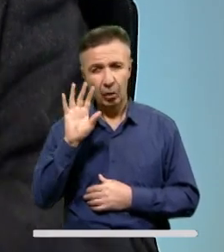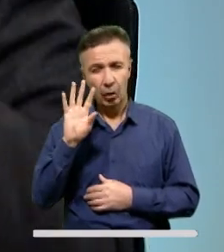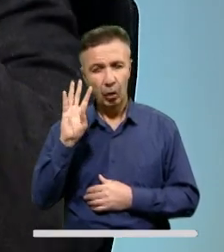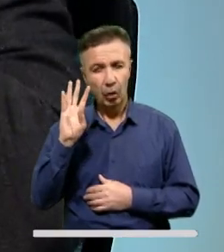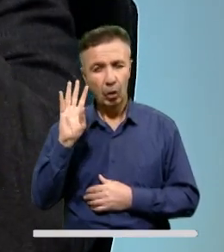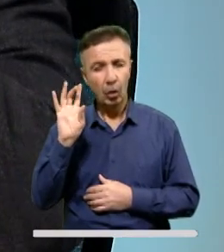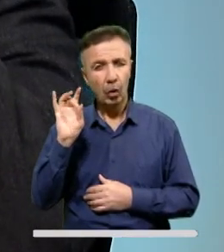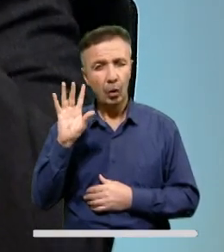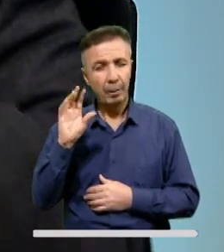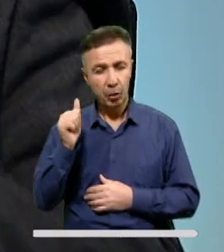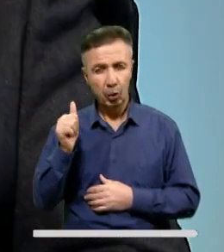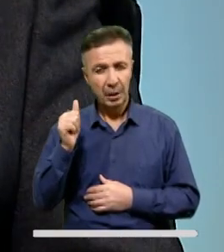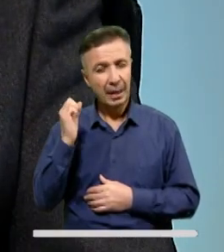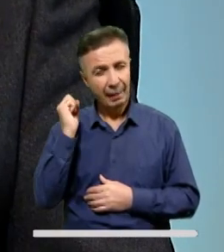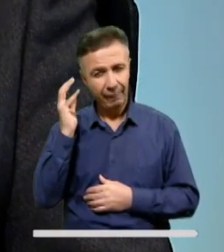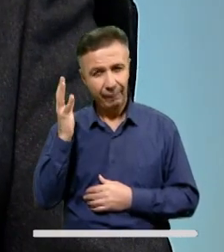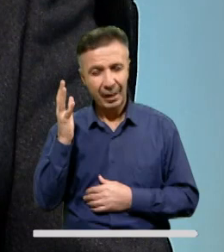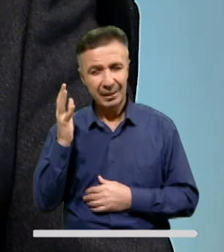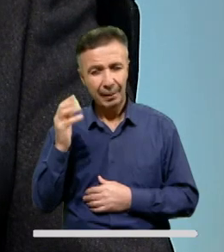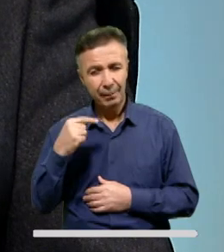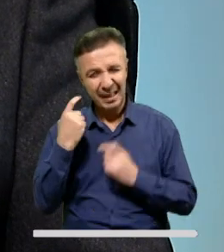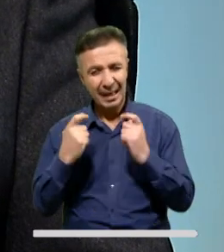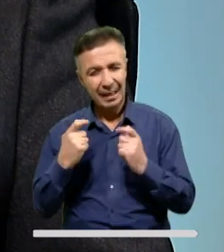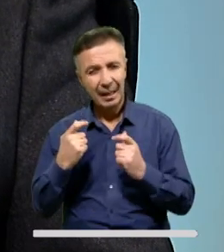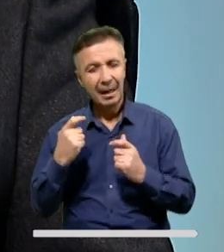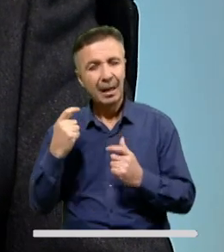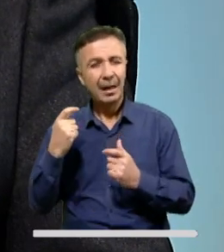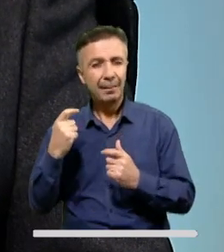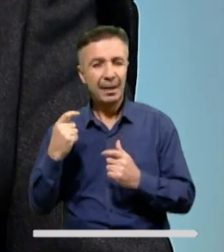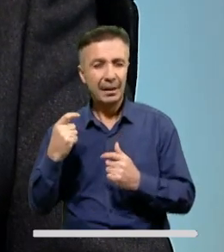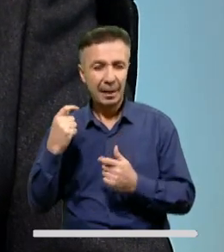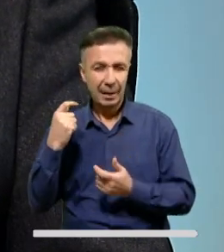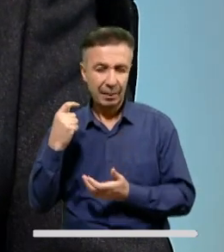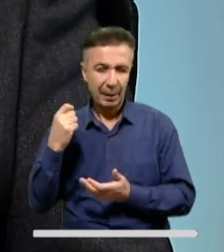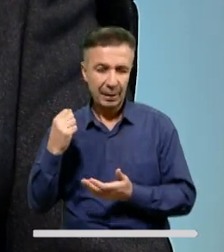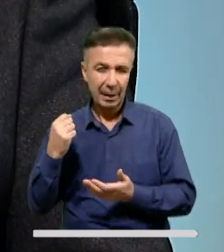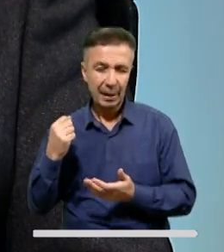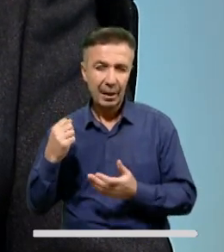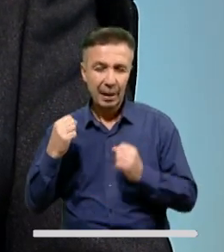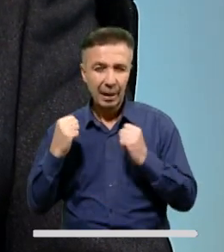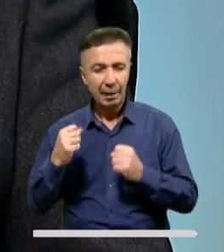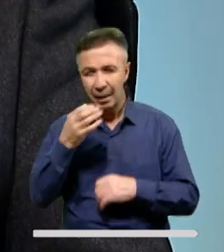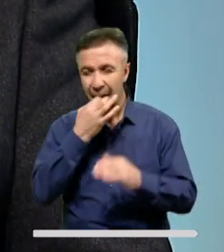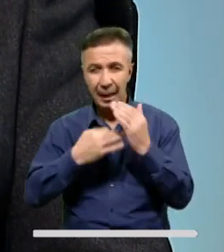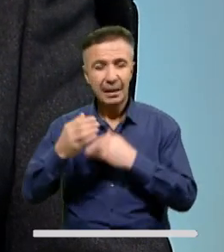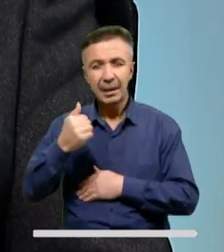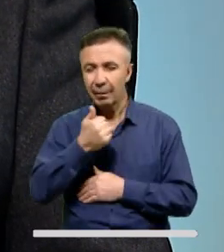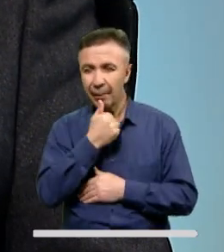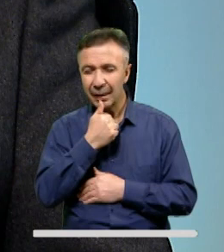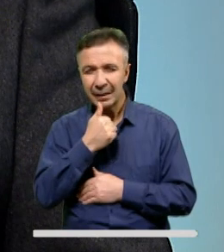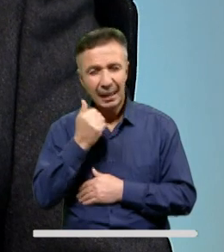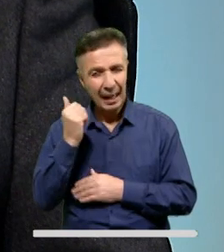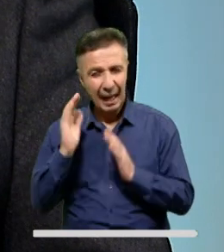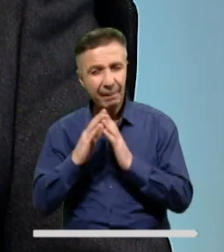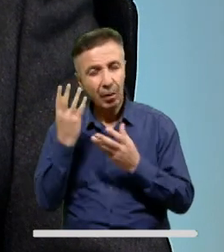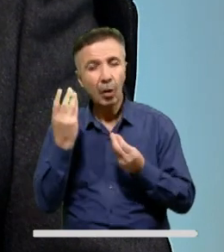günden fazla bir yerde kalmaya niyet ederse hiç orada babasının evi bile olmasa